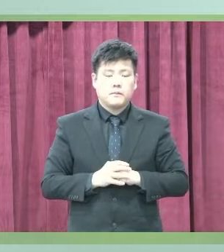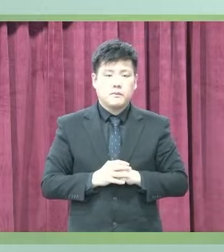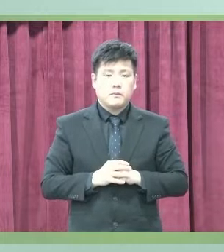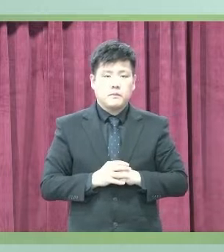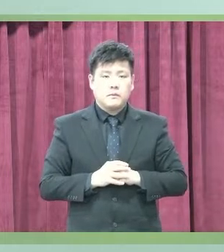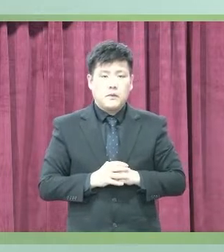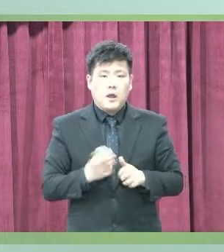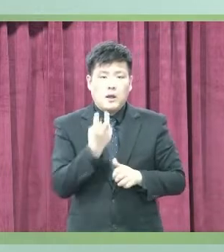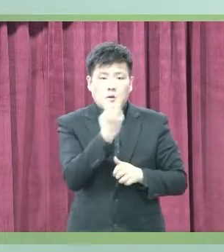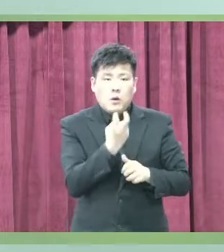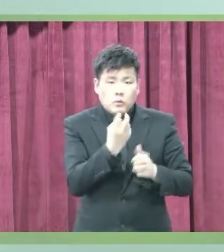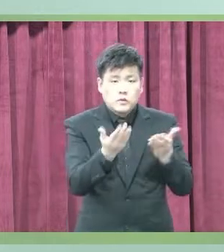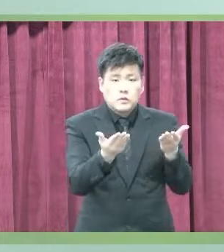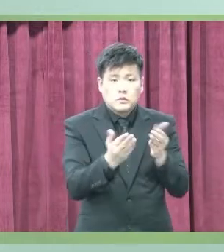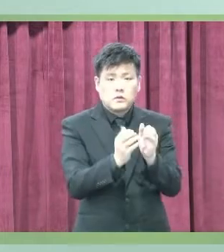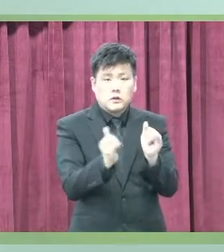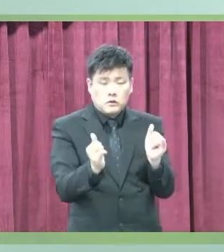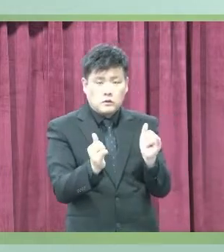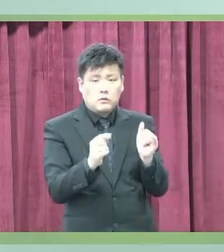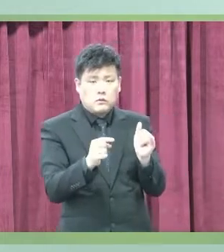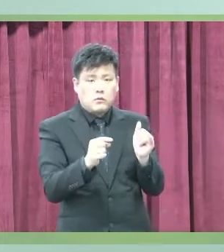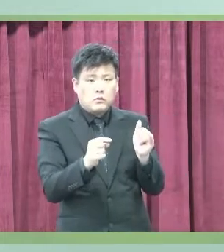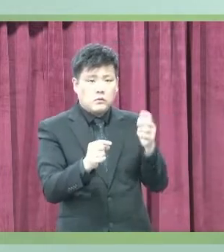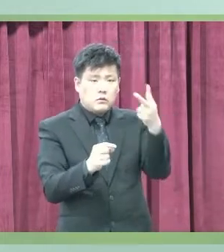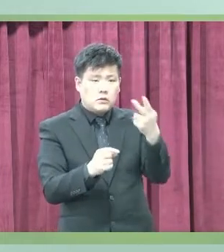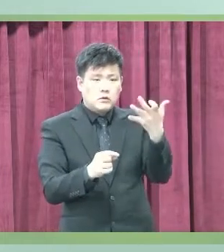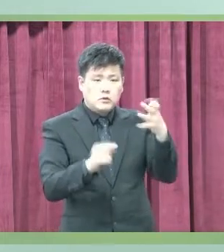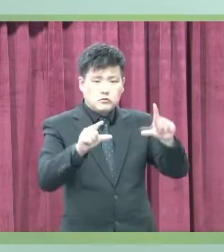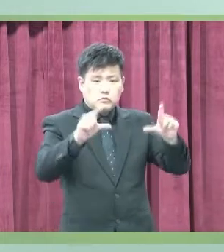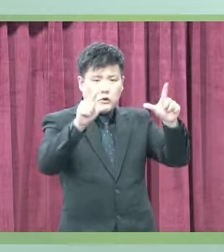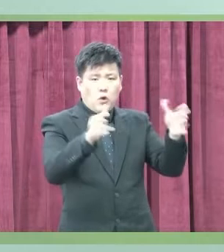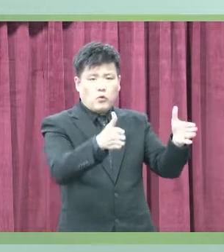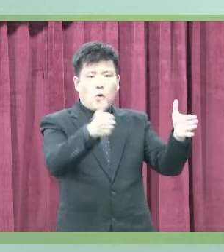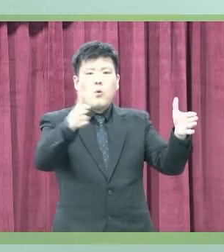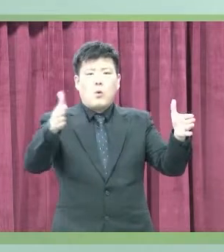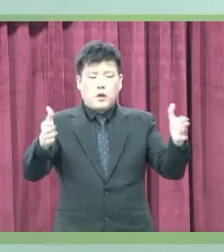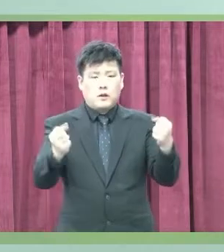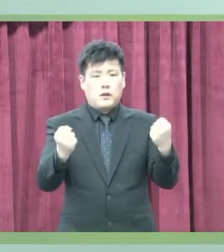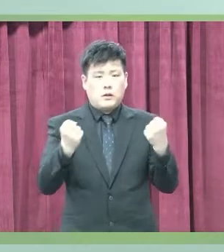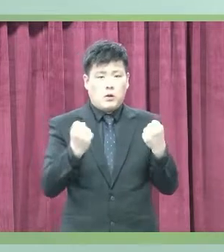검진 대상자는 2019년에 확대되었는데요. 건강보험